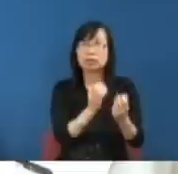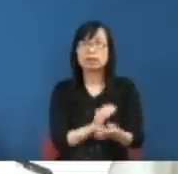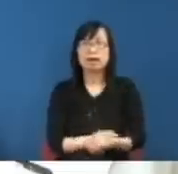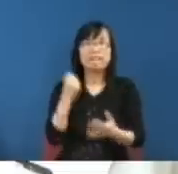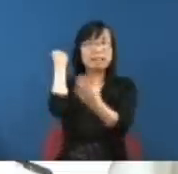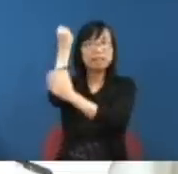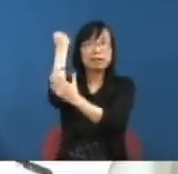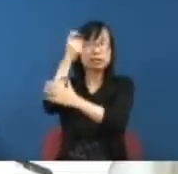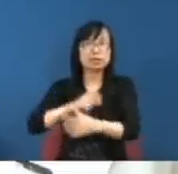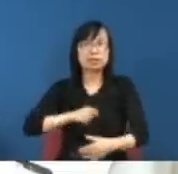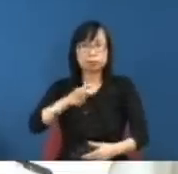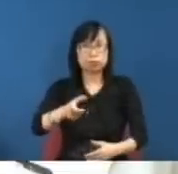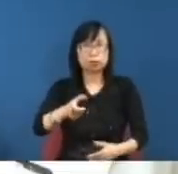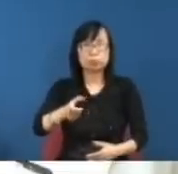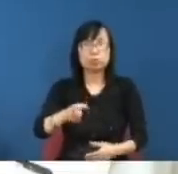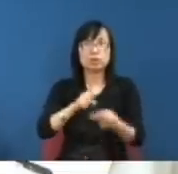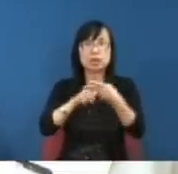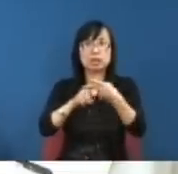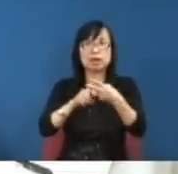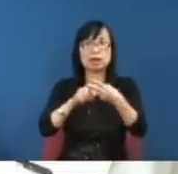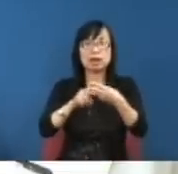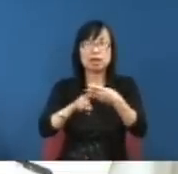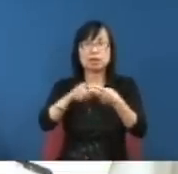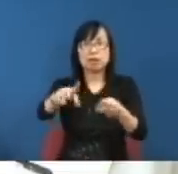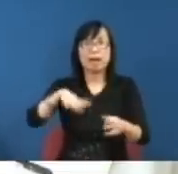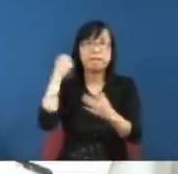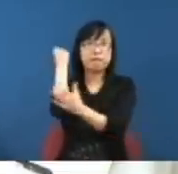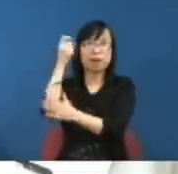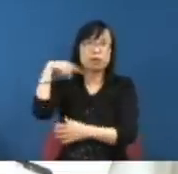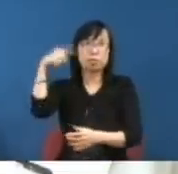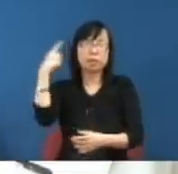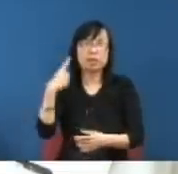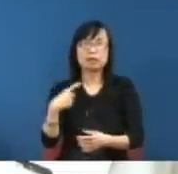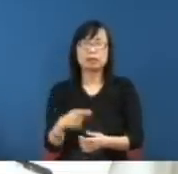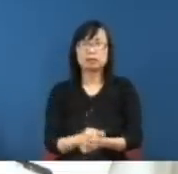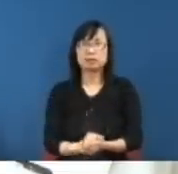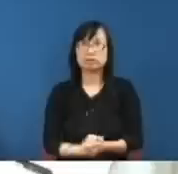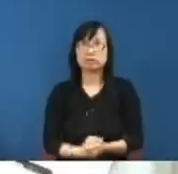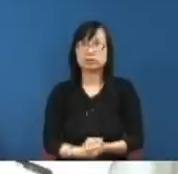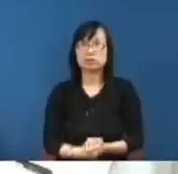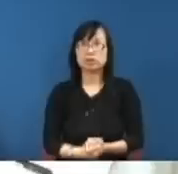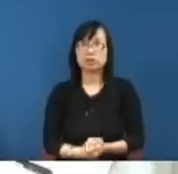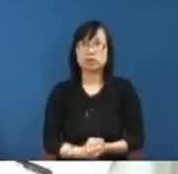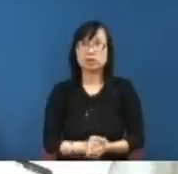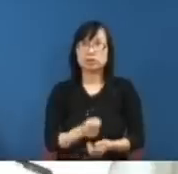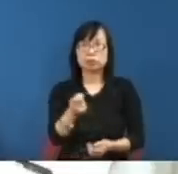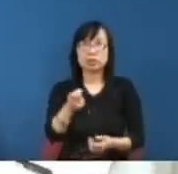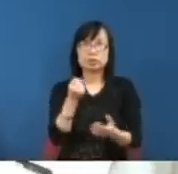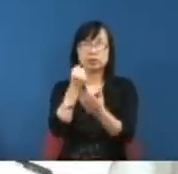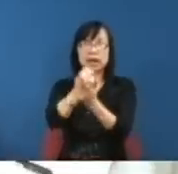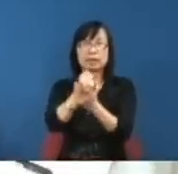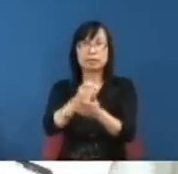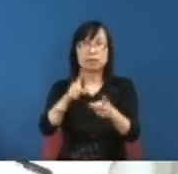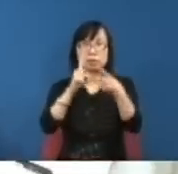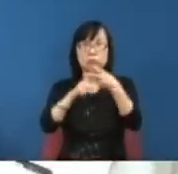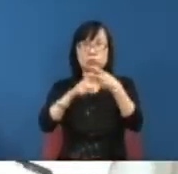反對呢個資本主義嘅剝削、反對呢個美國外交政策嘅組織咧，一輪抹黑，最主要打擊嘅就係工會